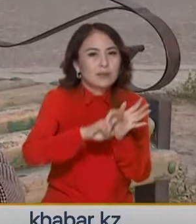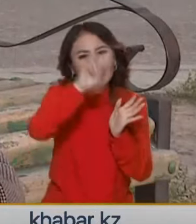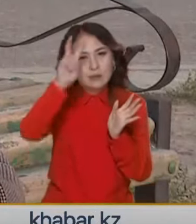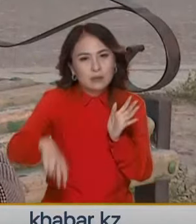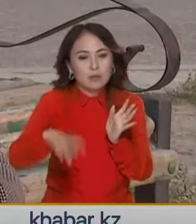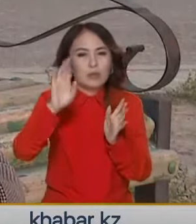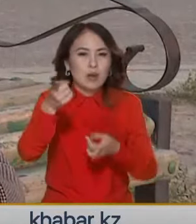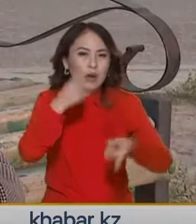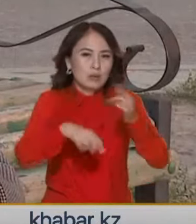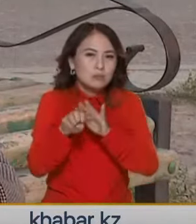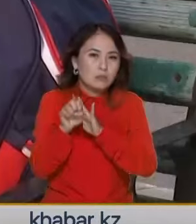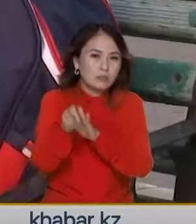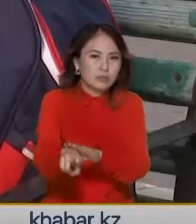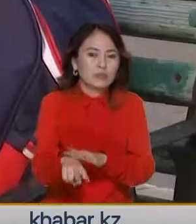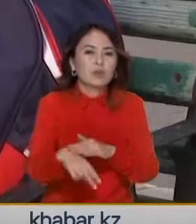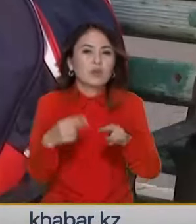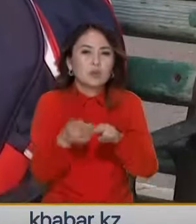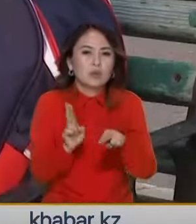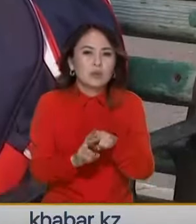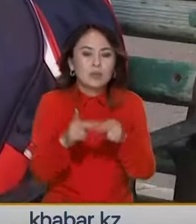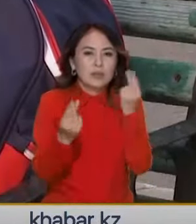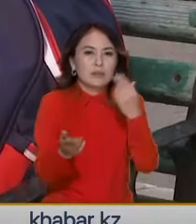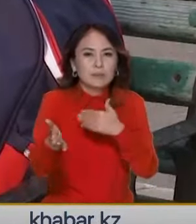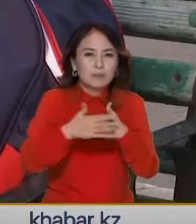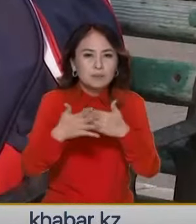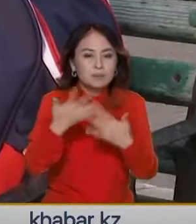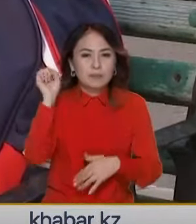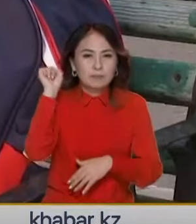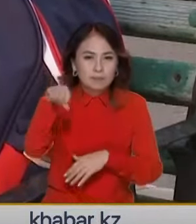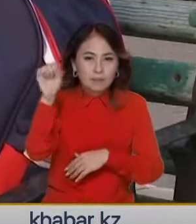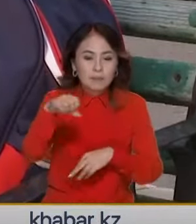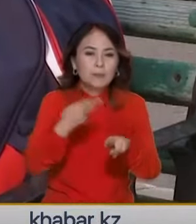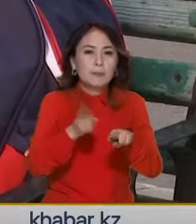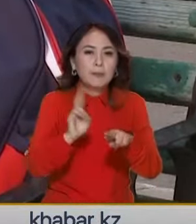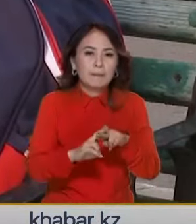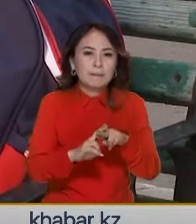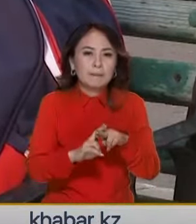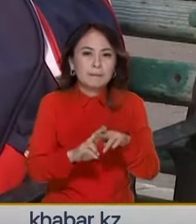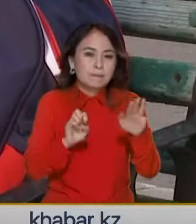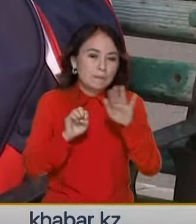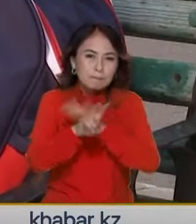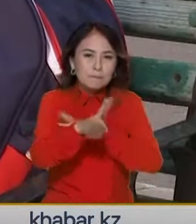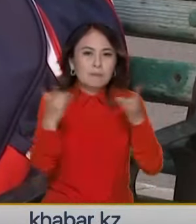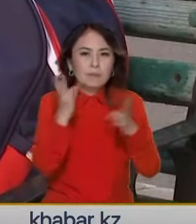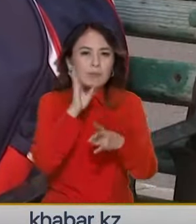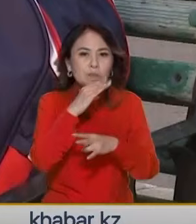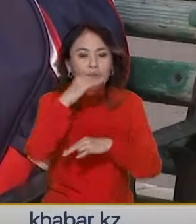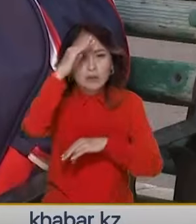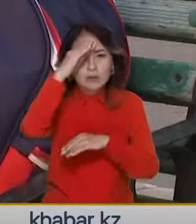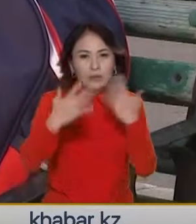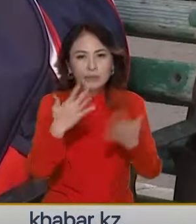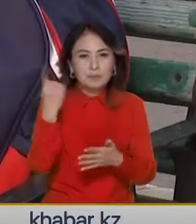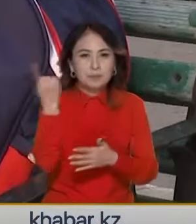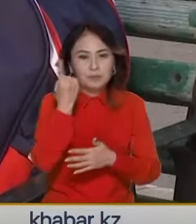түсіп кетесің де, қашып кете бересің. Сосын ана есіктен біреу тақуда татта, содан қашу керек. Мама мен папам